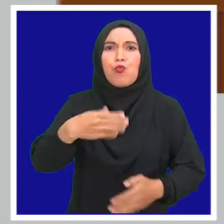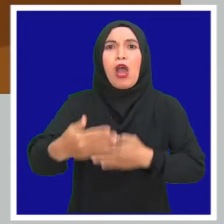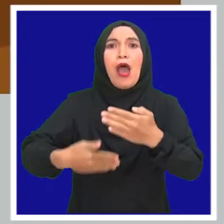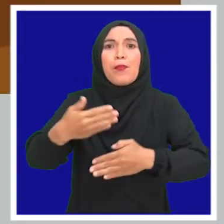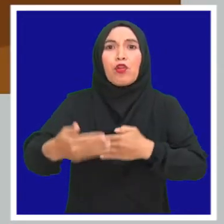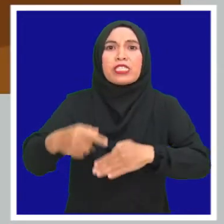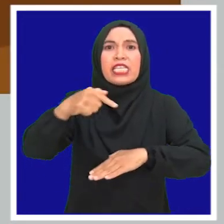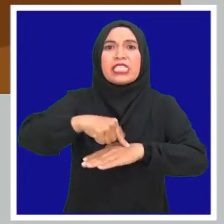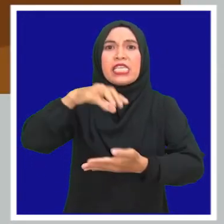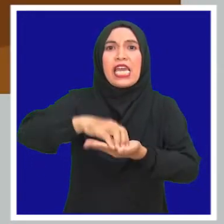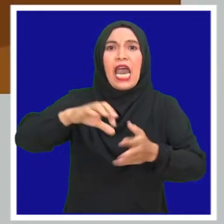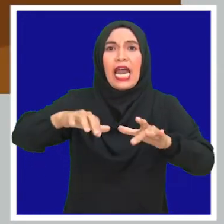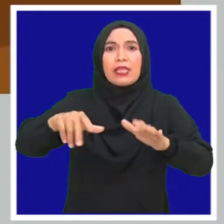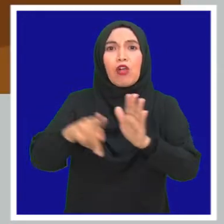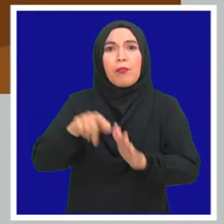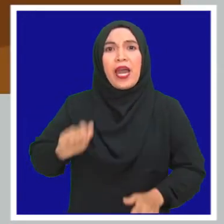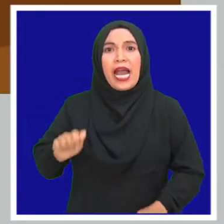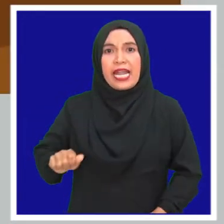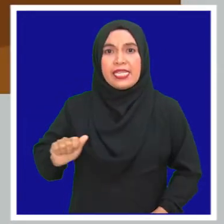pengadilan.